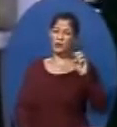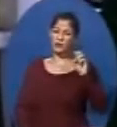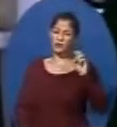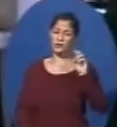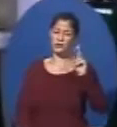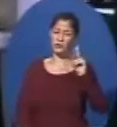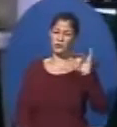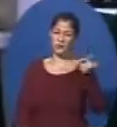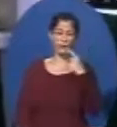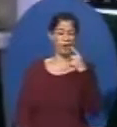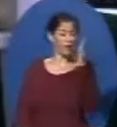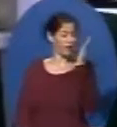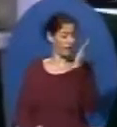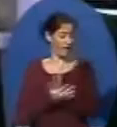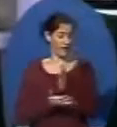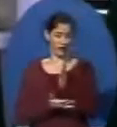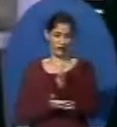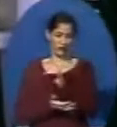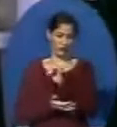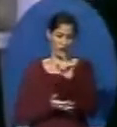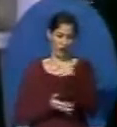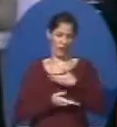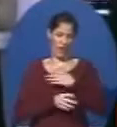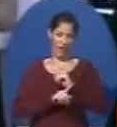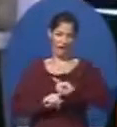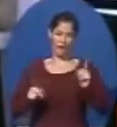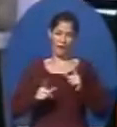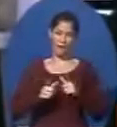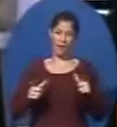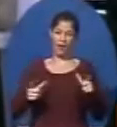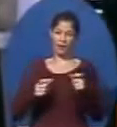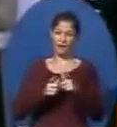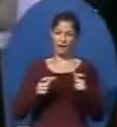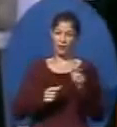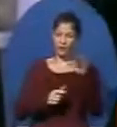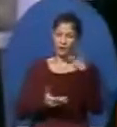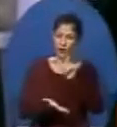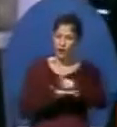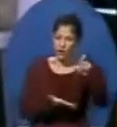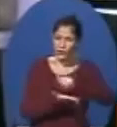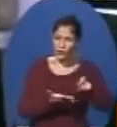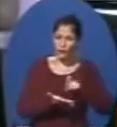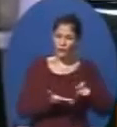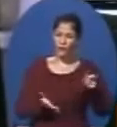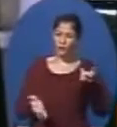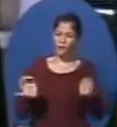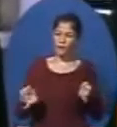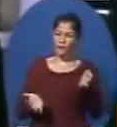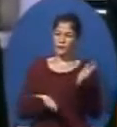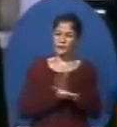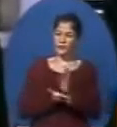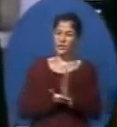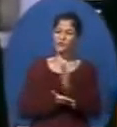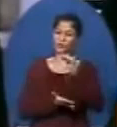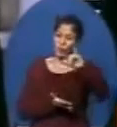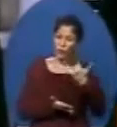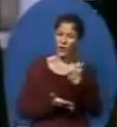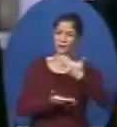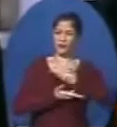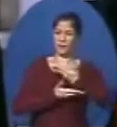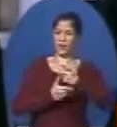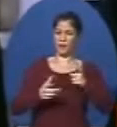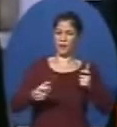מעטפות, למרות שנכתב בפסק הדין שהוא קיבל מעטפות. אז גם פה הוא לא לקח מעולם שוחד, למרות ששופטי בית המשפט